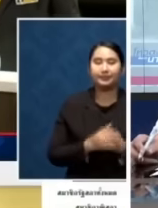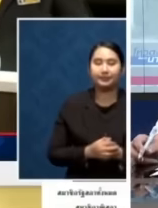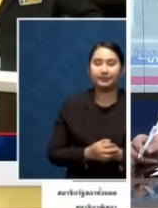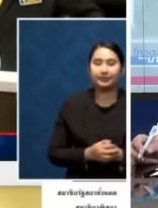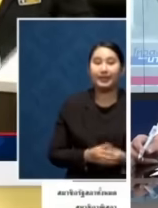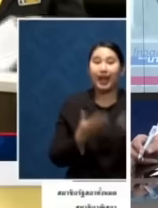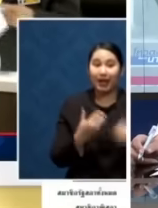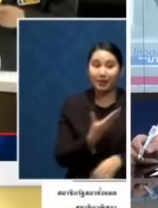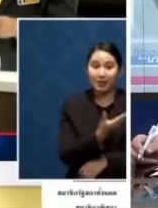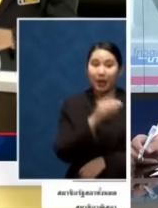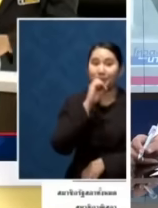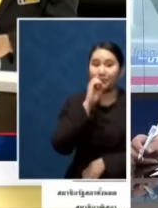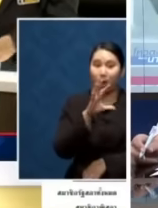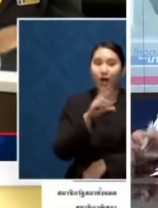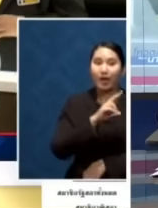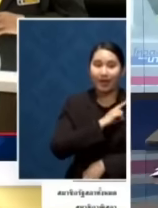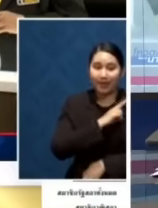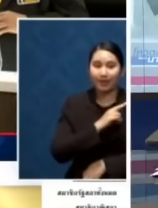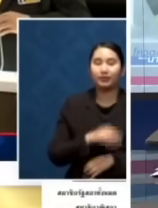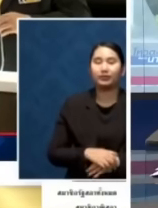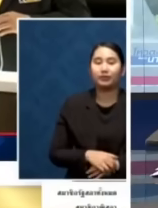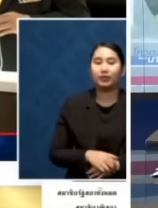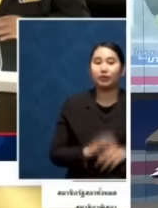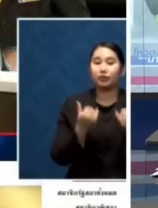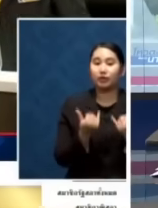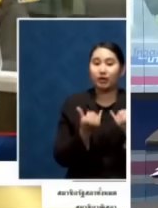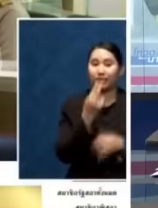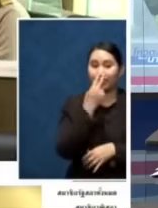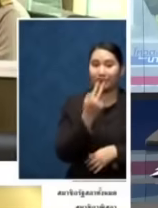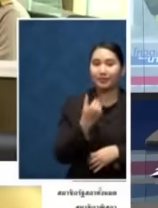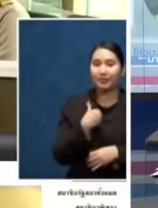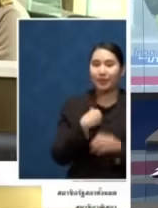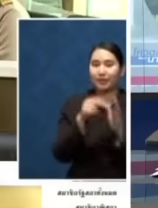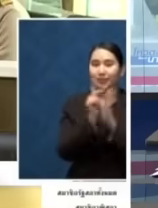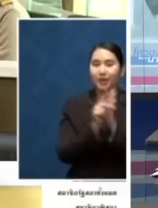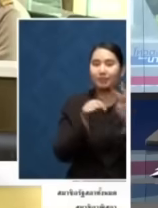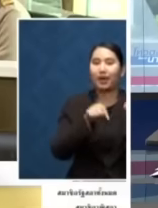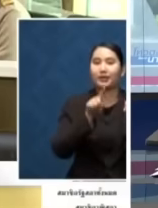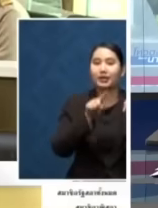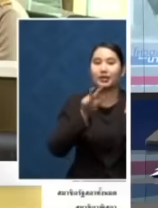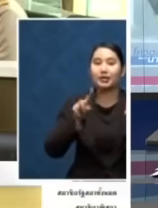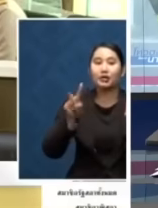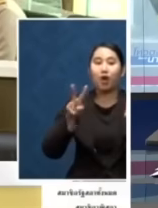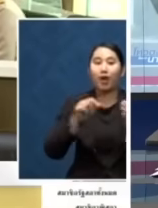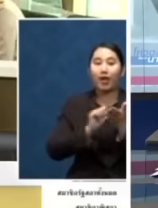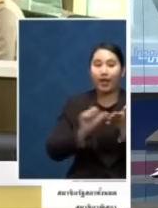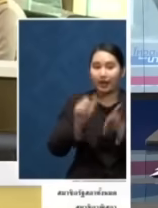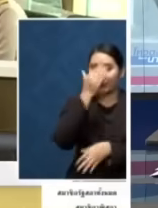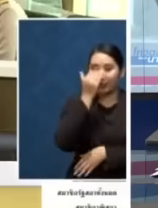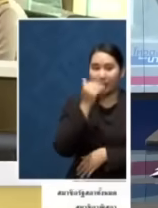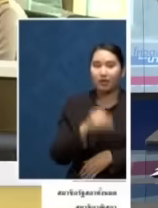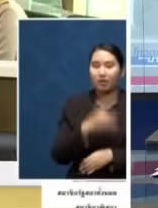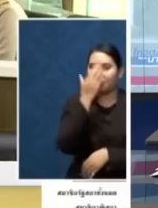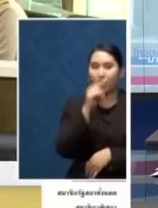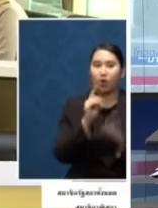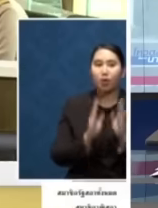คือว่า1คุณสมบัติการที่จะดำรงตำแหน่งดำรงตำแหน่งเนี่ยคุณพิธาผ่านหรือไม่ผ่านนี่เป็นเรื่องแรก